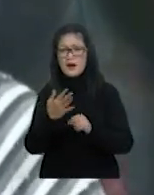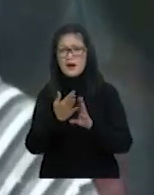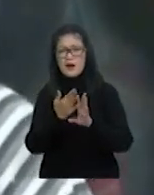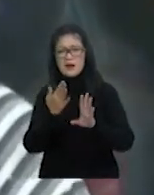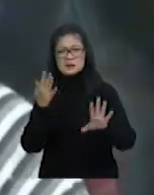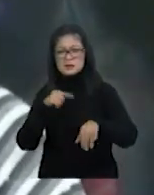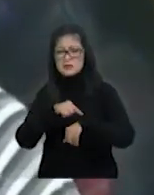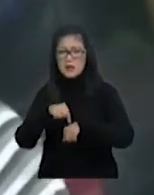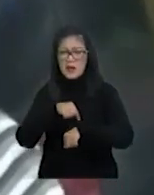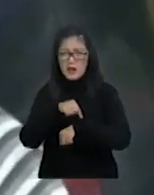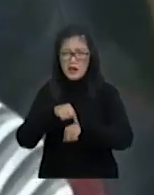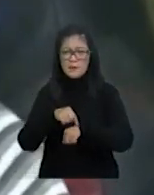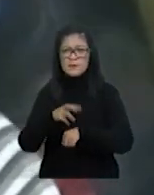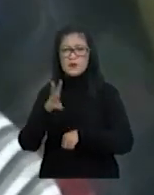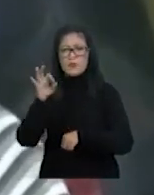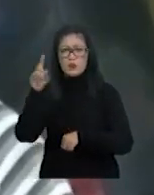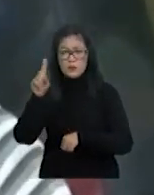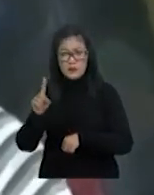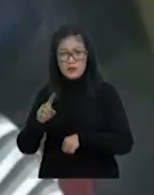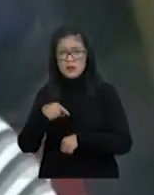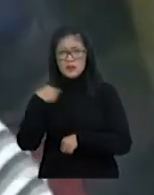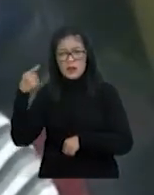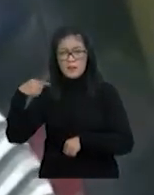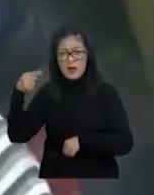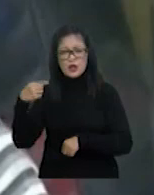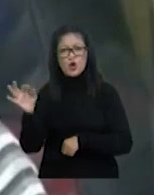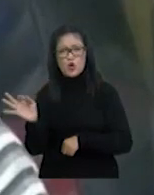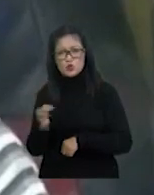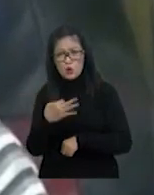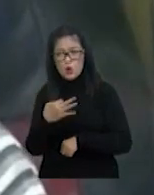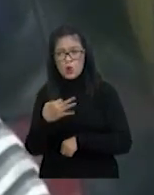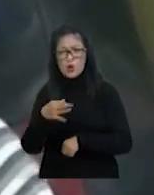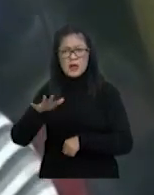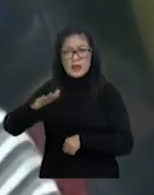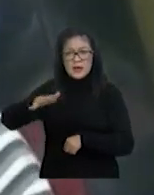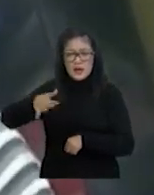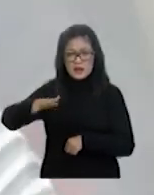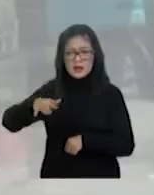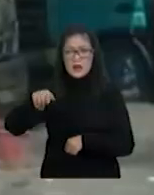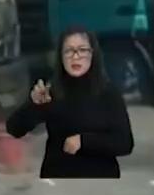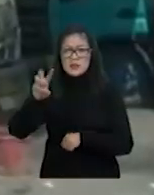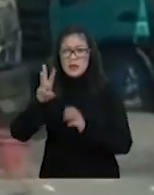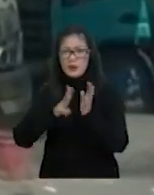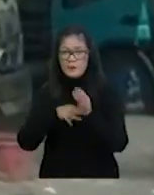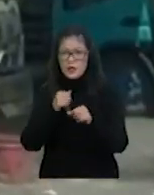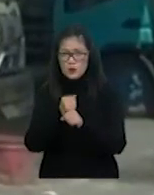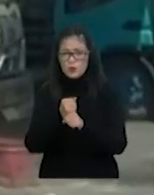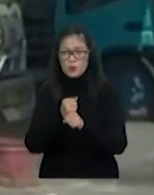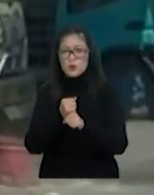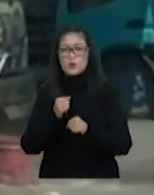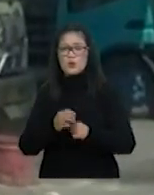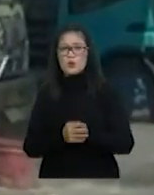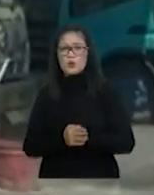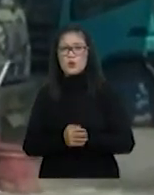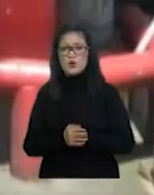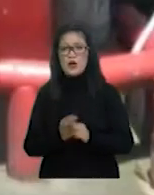setengah jaman. Ini sudah berapa hari susah solar, Bu? Sekitar 3 mingguan, Mas. Tak hanya itu,